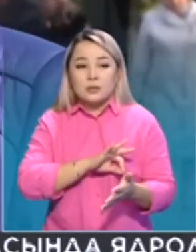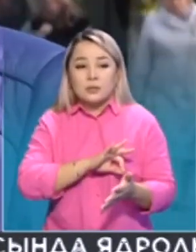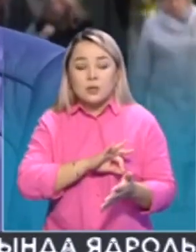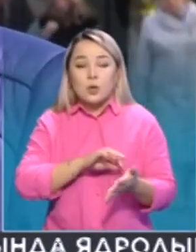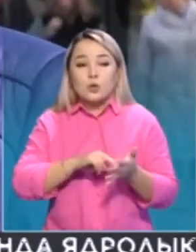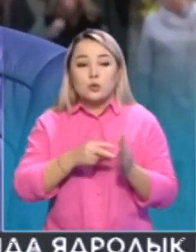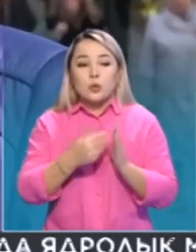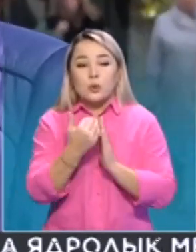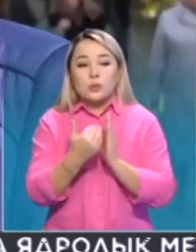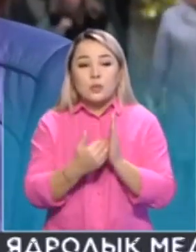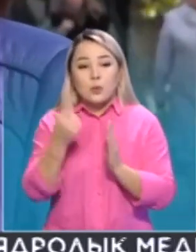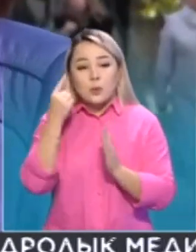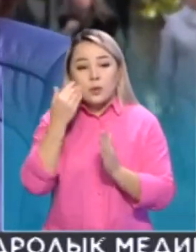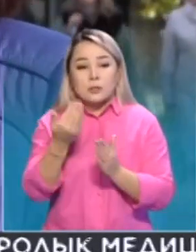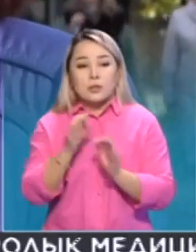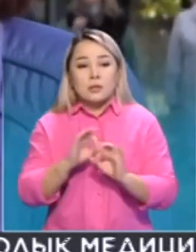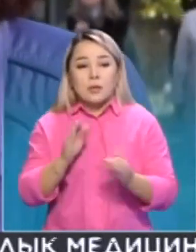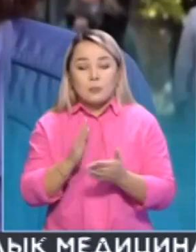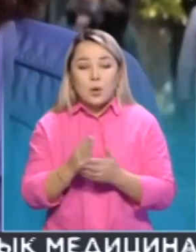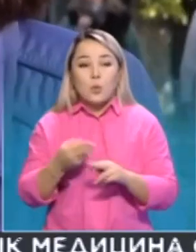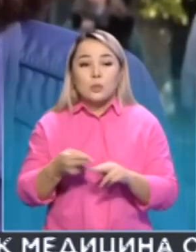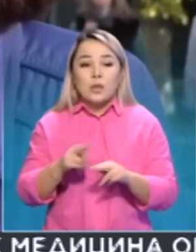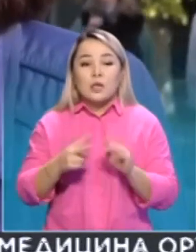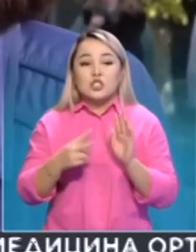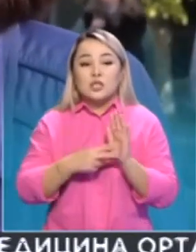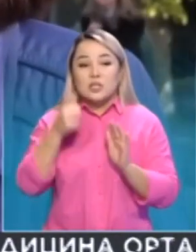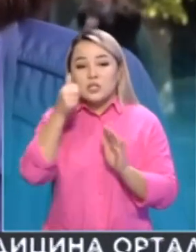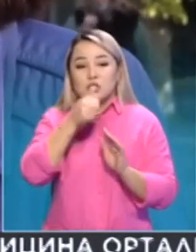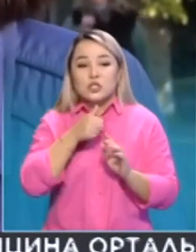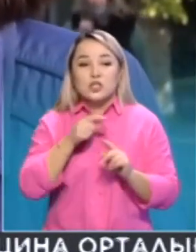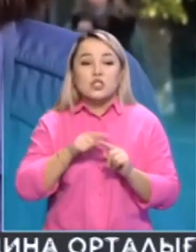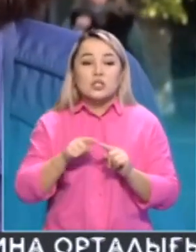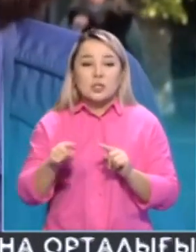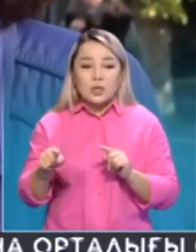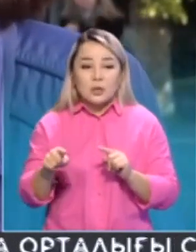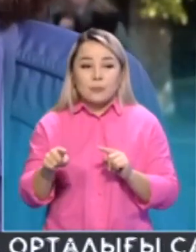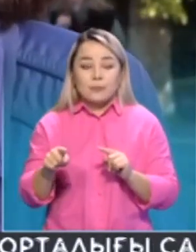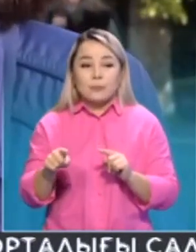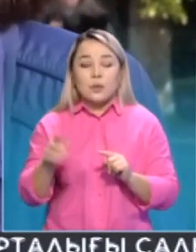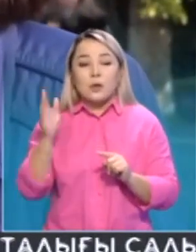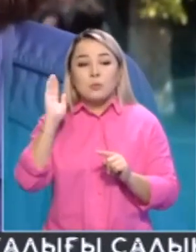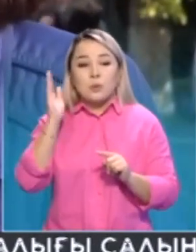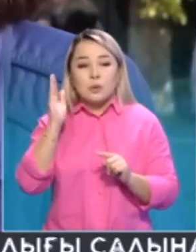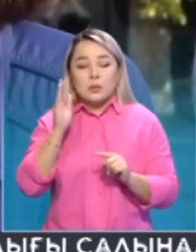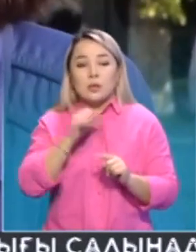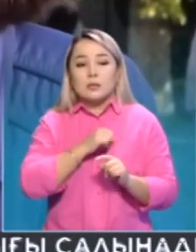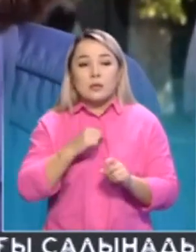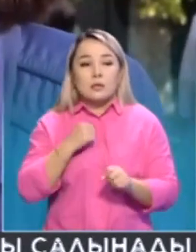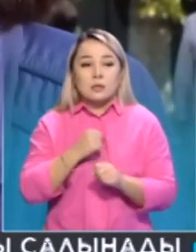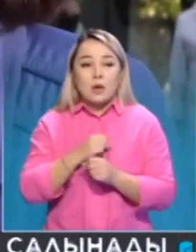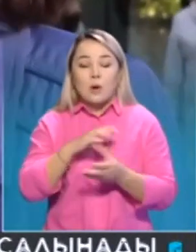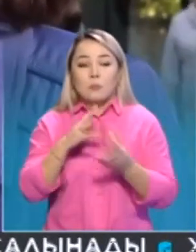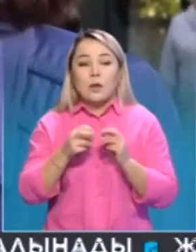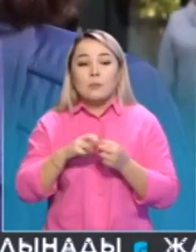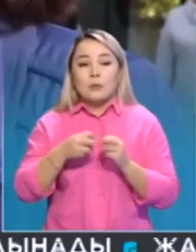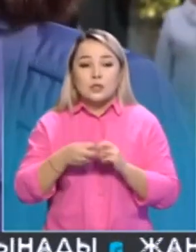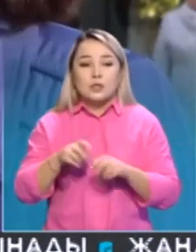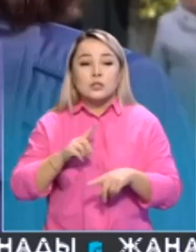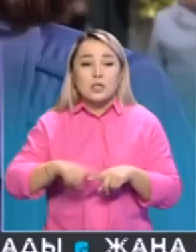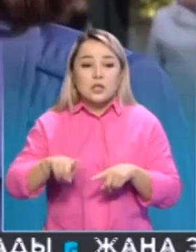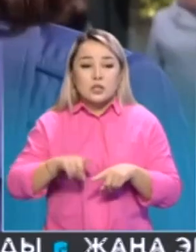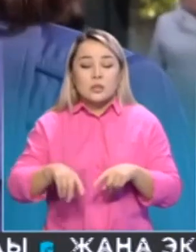тиімді жүйе деп ойлаймын. Өйткені 7 жылдың ішінде ол алдағы тұрған бүкіл мәселелерді